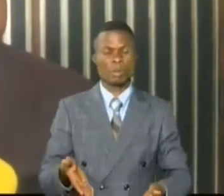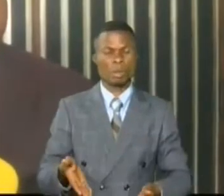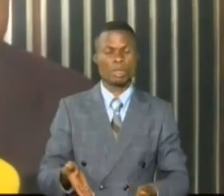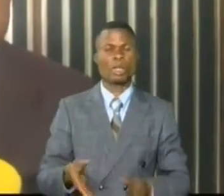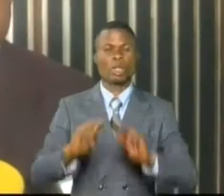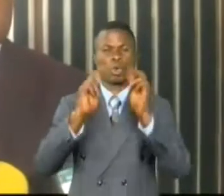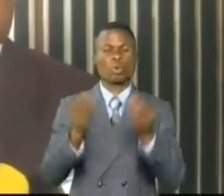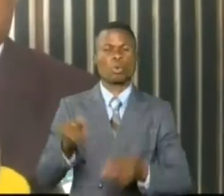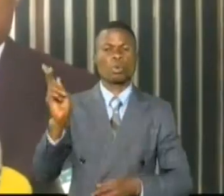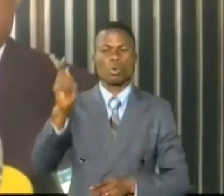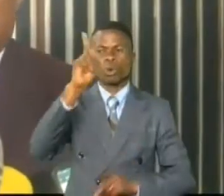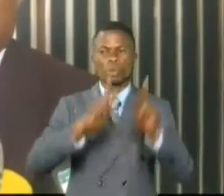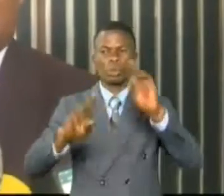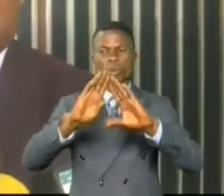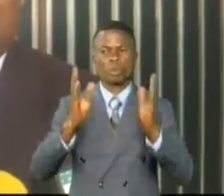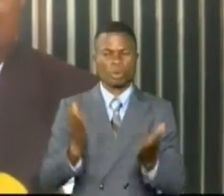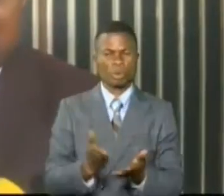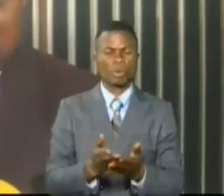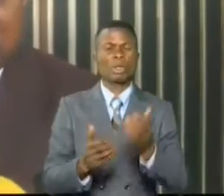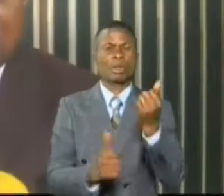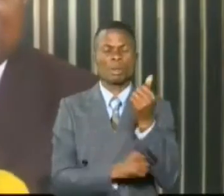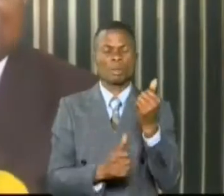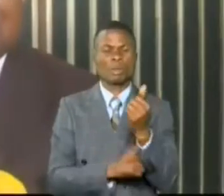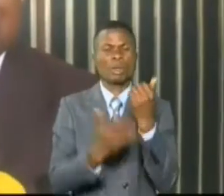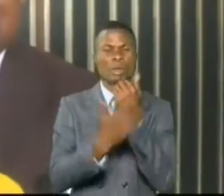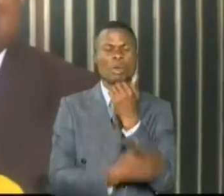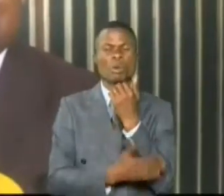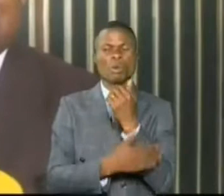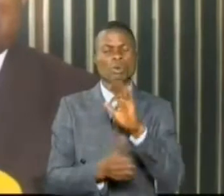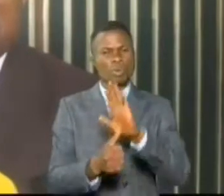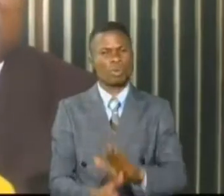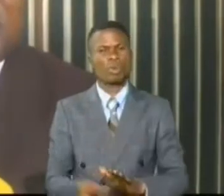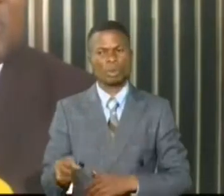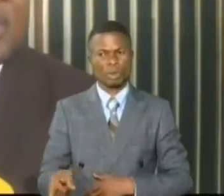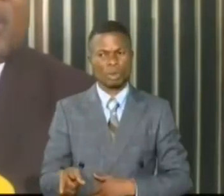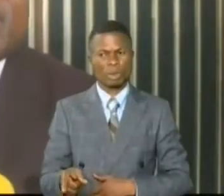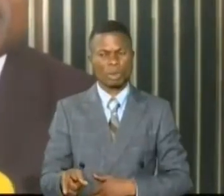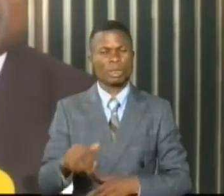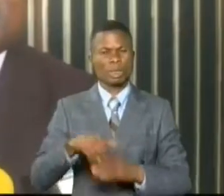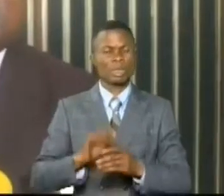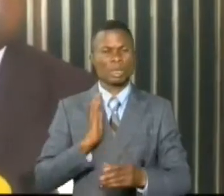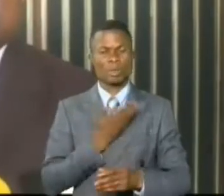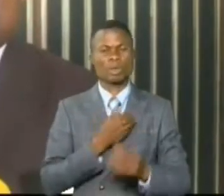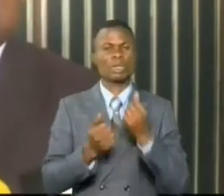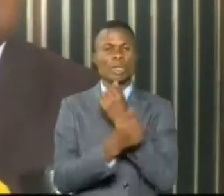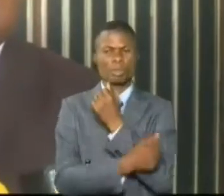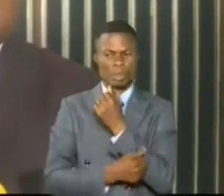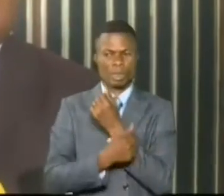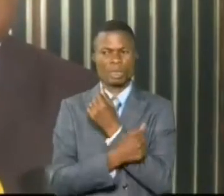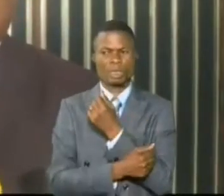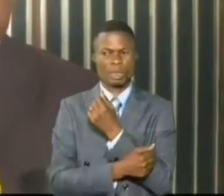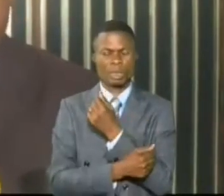populations ou le peuple vulnérable dans notre pays.